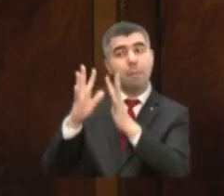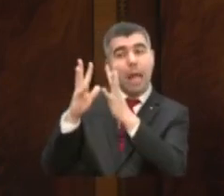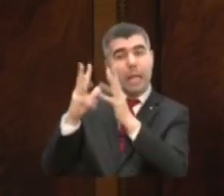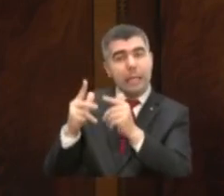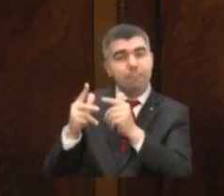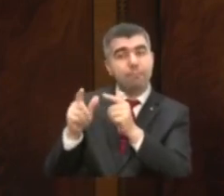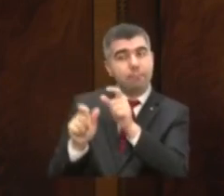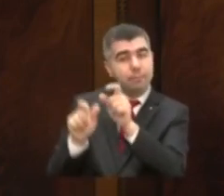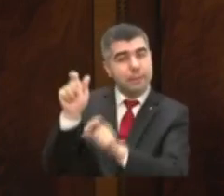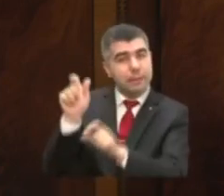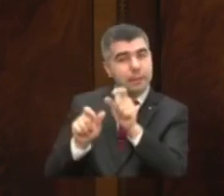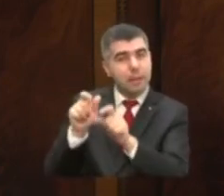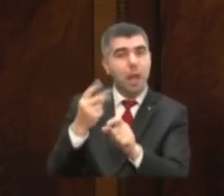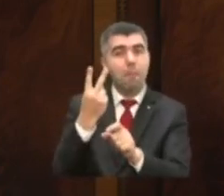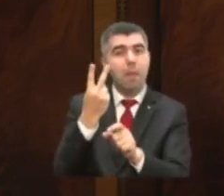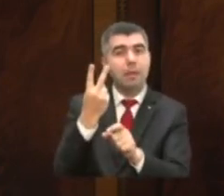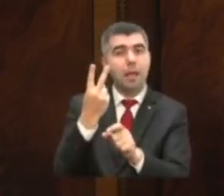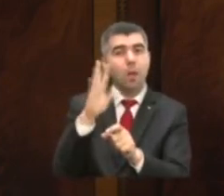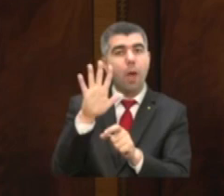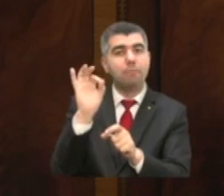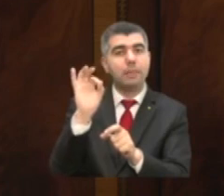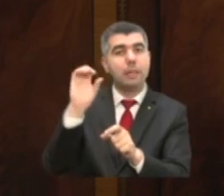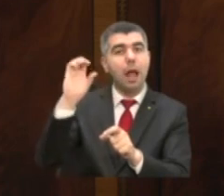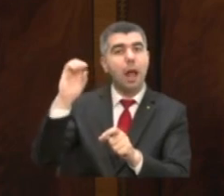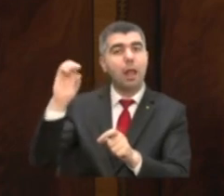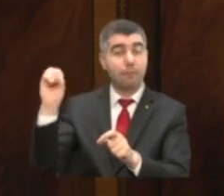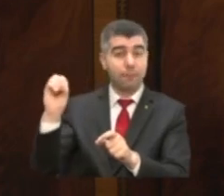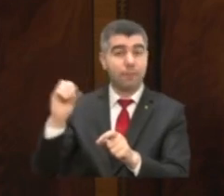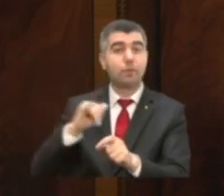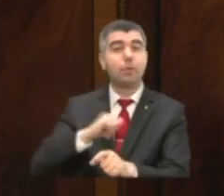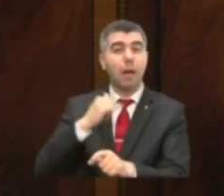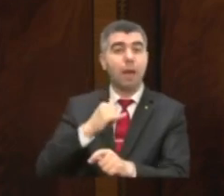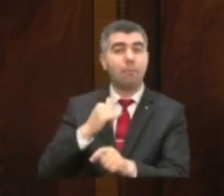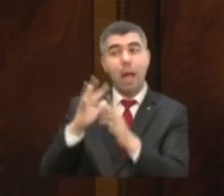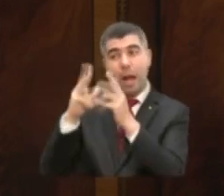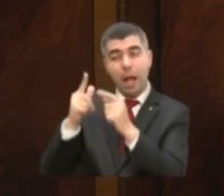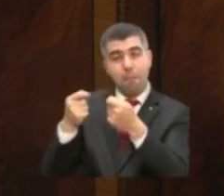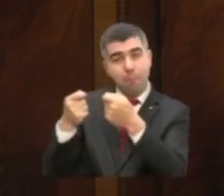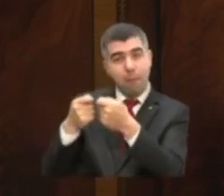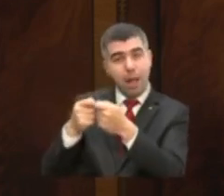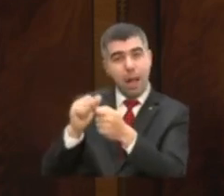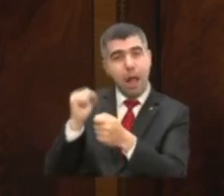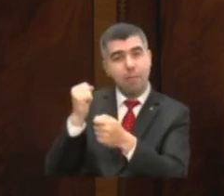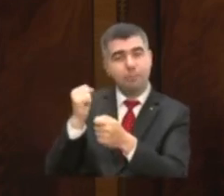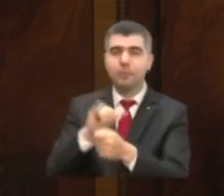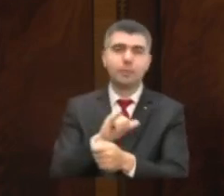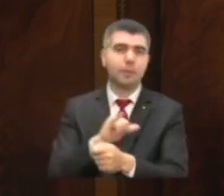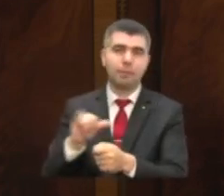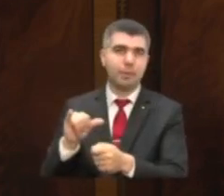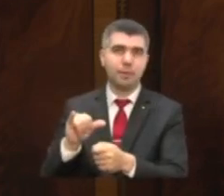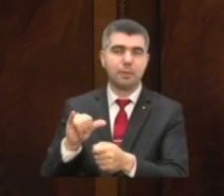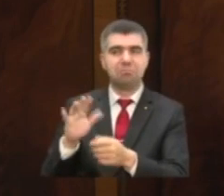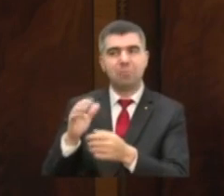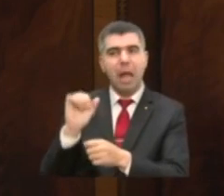هذه المخيمات 250 ألف من الشباب، وهذا رقم غير مسبوق. في السنة اللي قبل منها يمكن كان